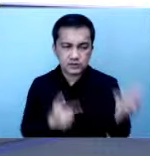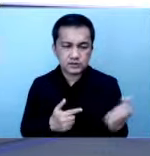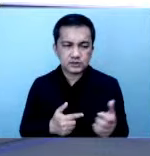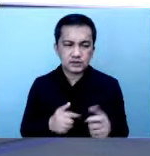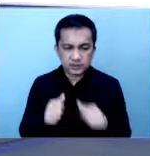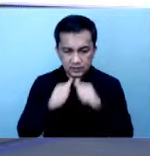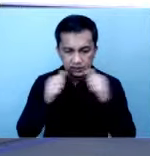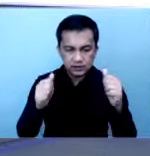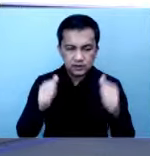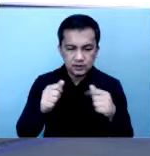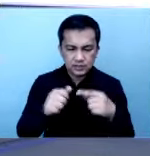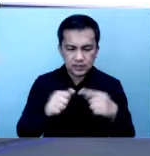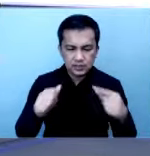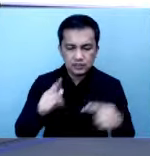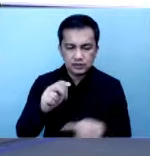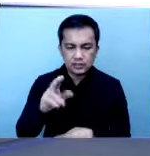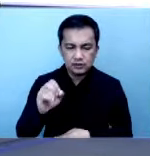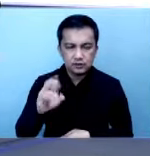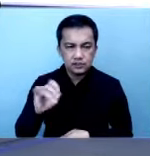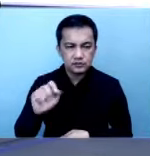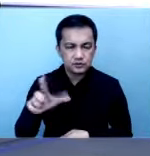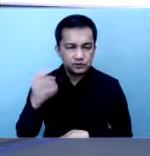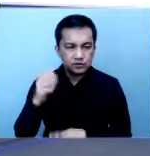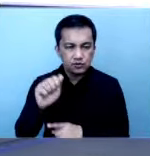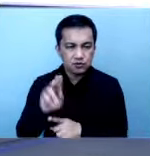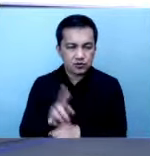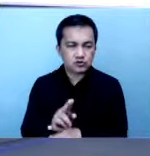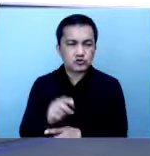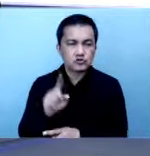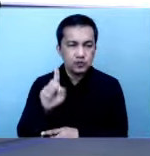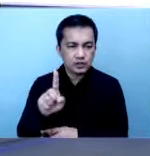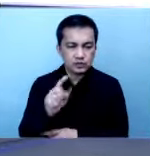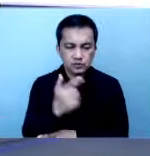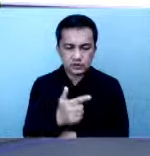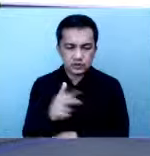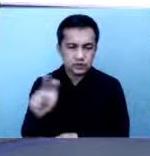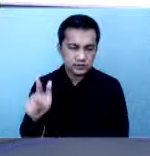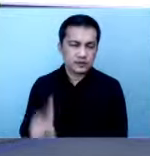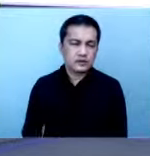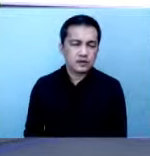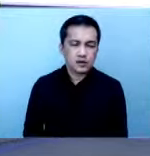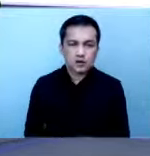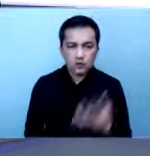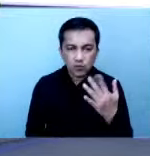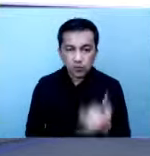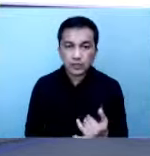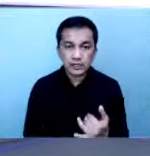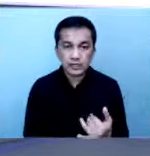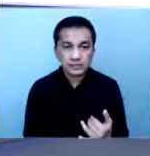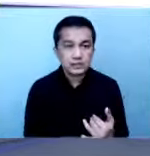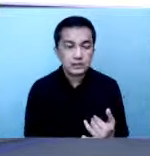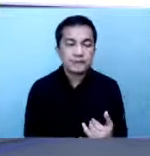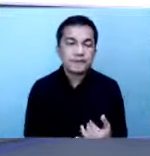ng Anti-Terror Council noong August 1, 2023.